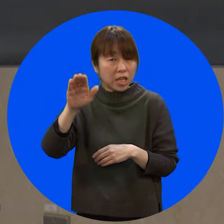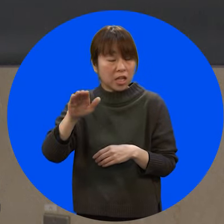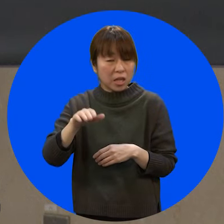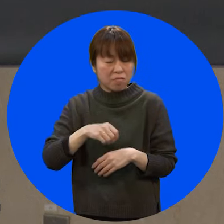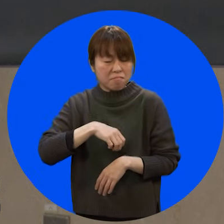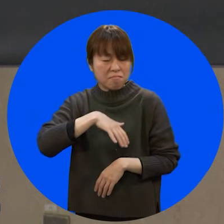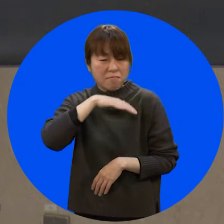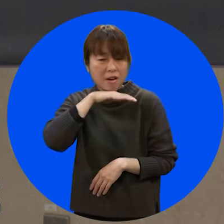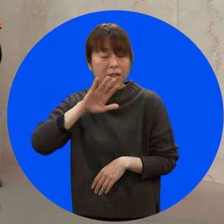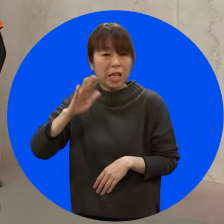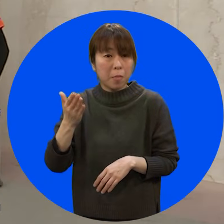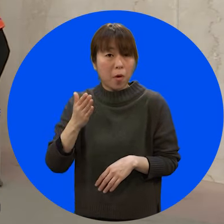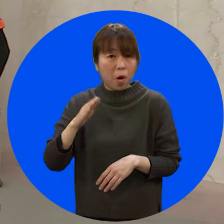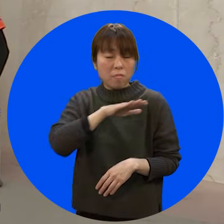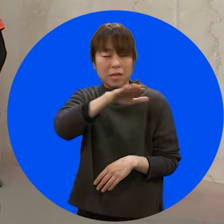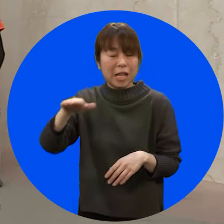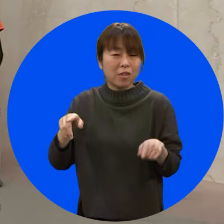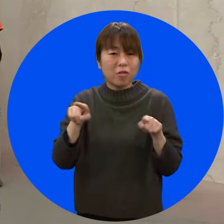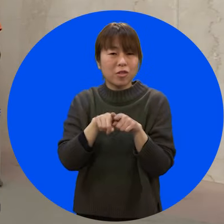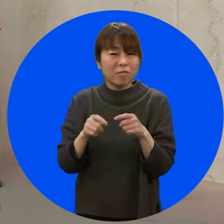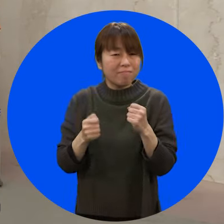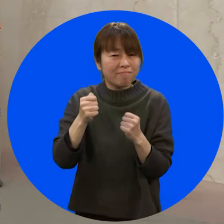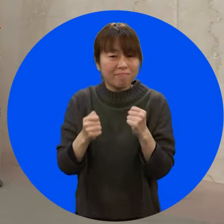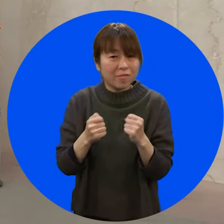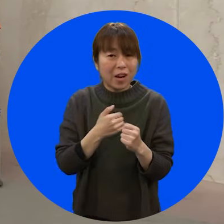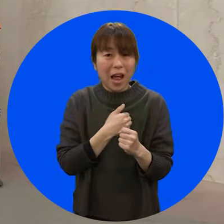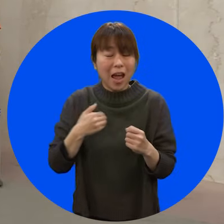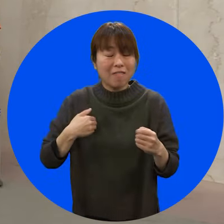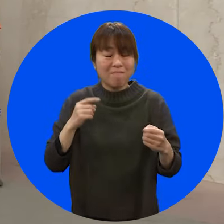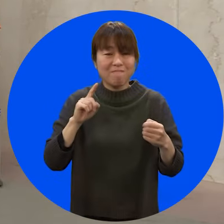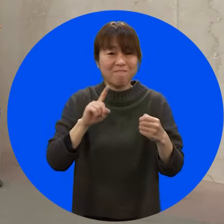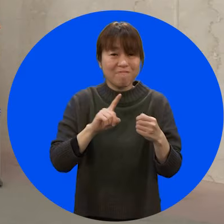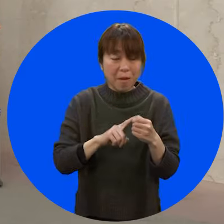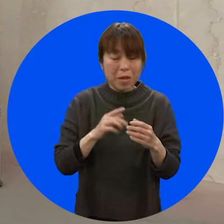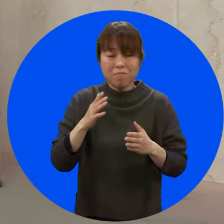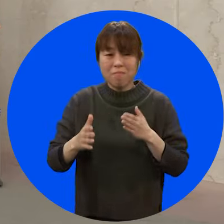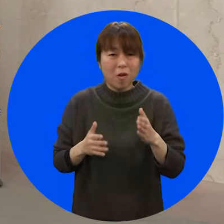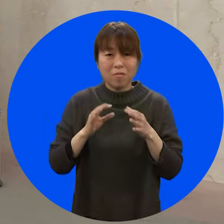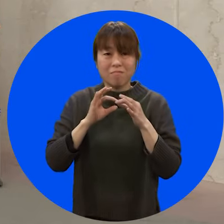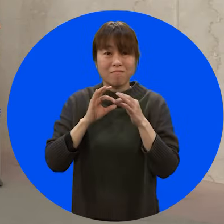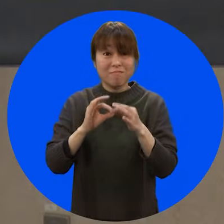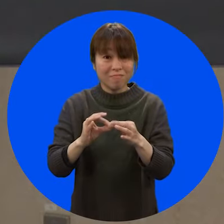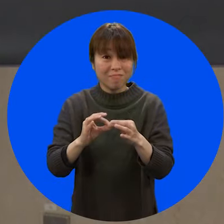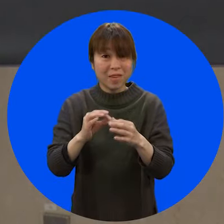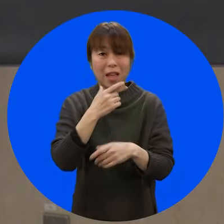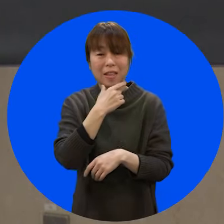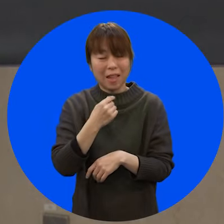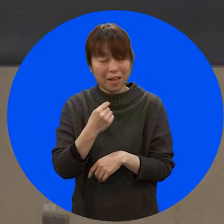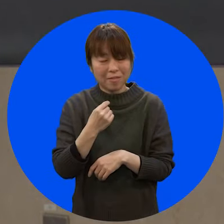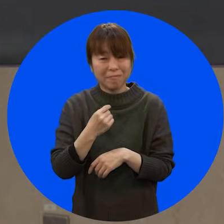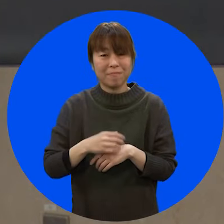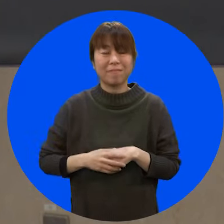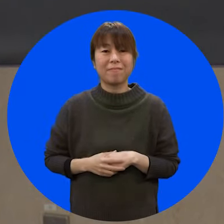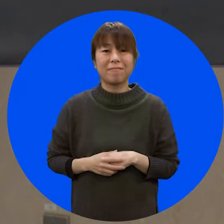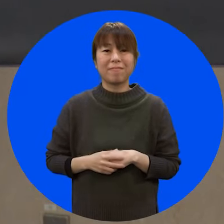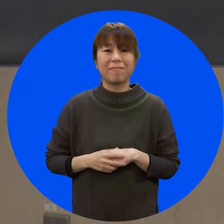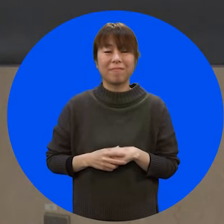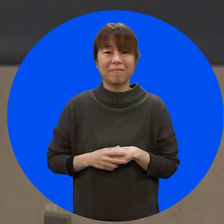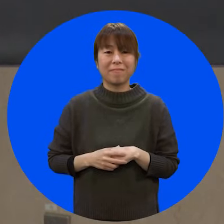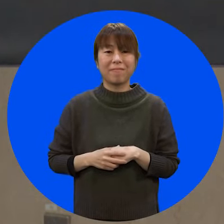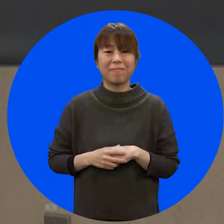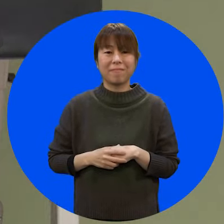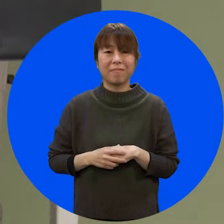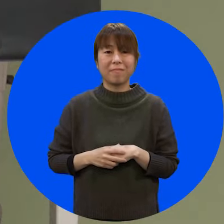と年を取ってもずっとみんなと一緒に走れるぐらいにこうスポーツを続けていけたらいいなっていうふうに思っています